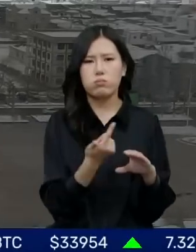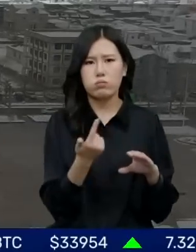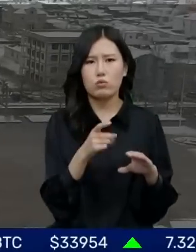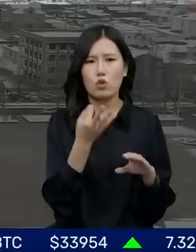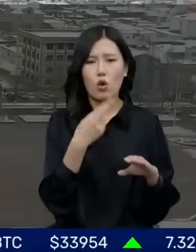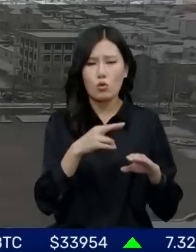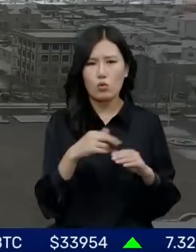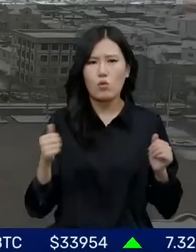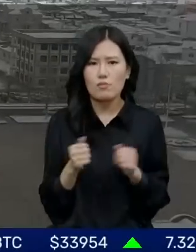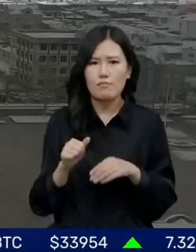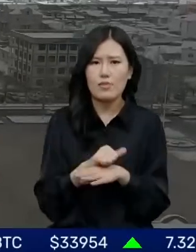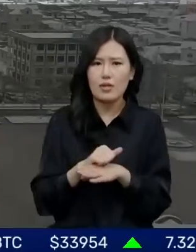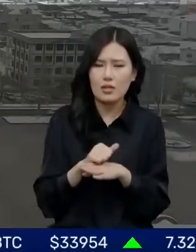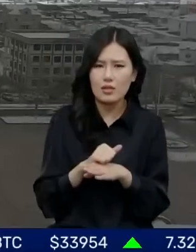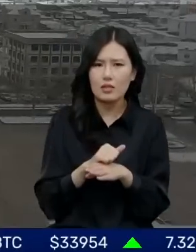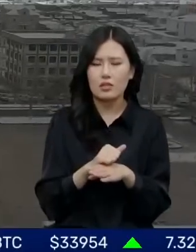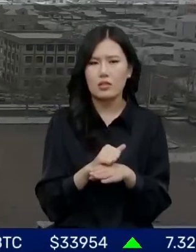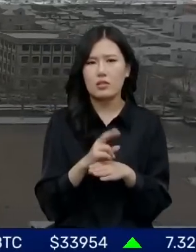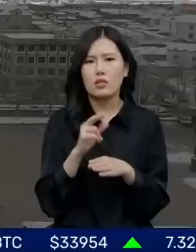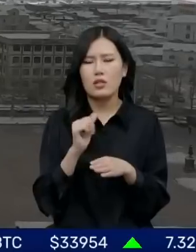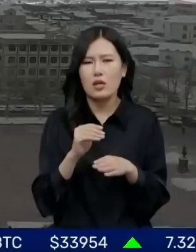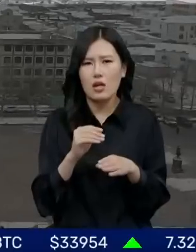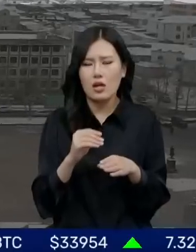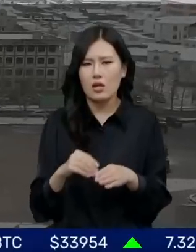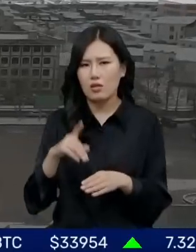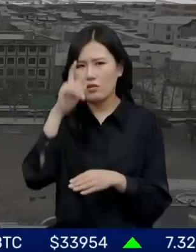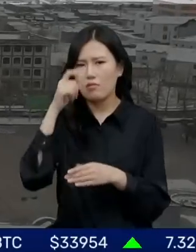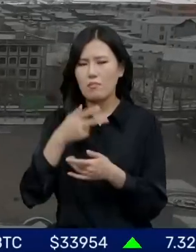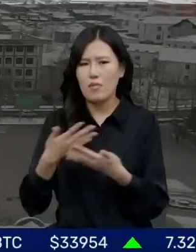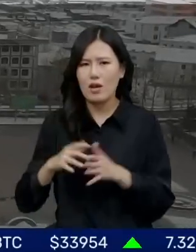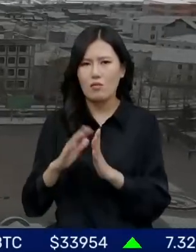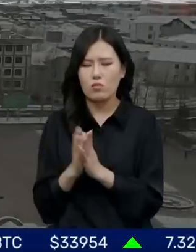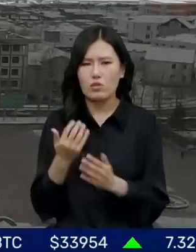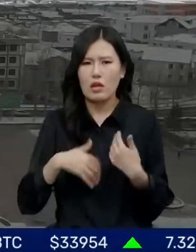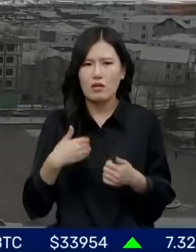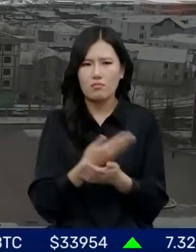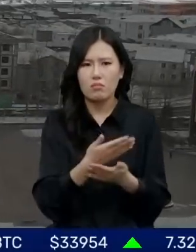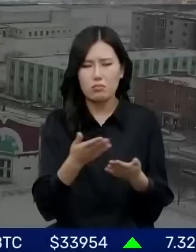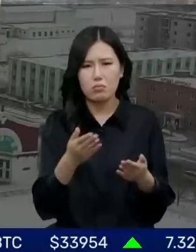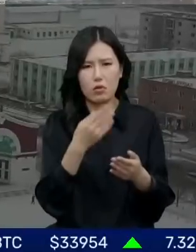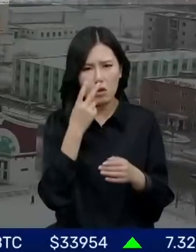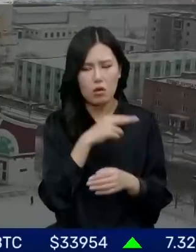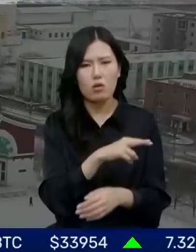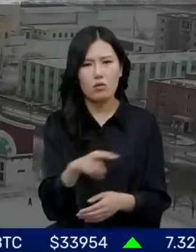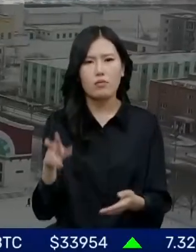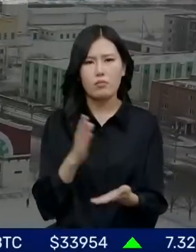бэлтгэлээ хангаж эрүүл мэндийн багцуудыг айл өрхүүдэд цаг алдалгүй хүргэх бэлтгэл ажиллагаа хангаж байсан.